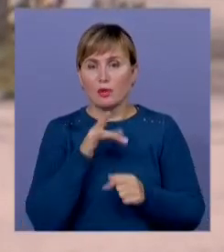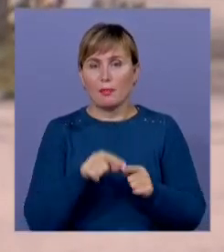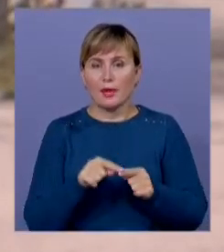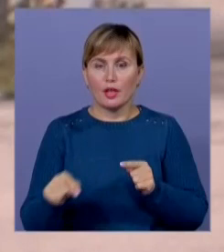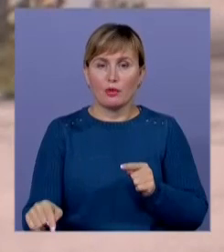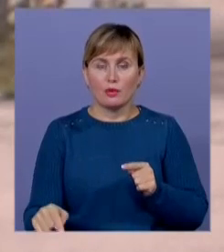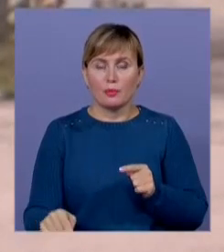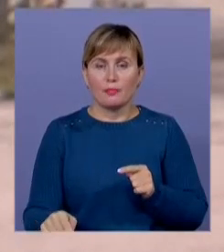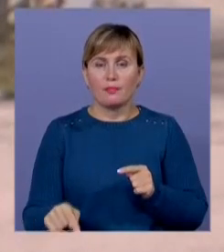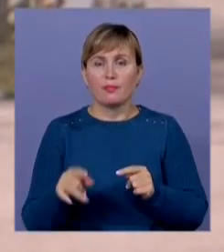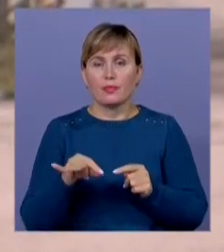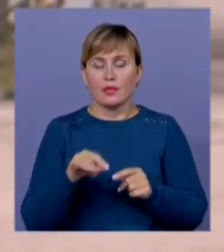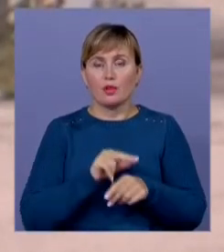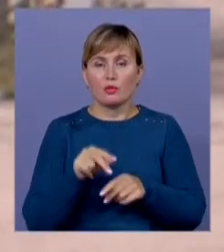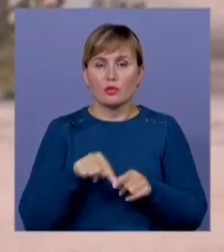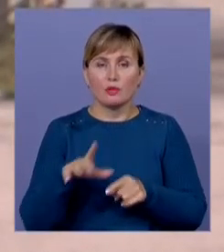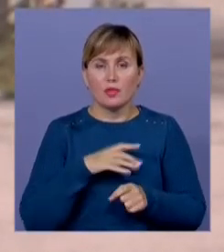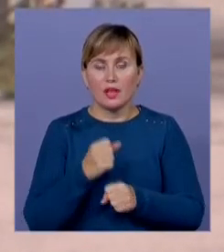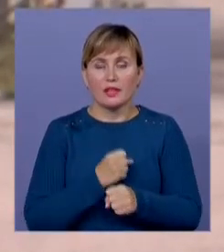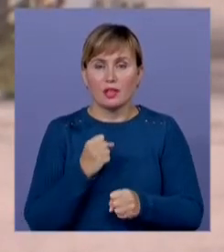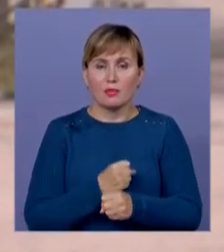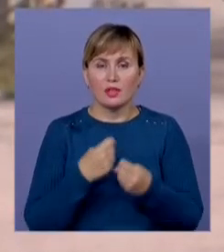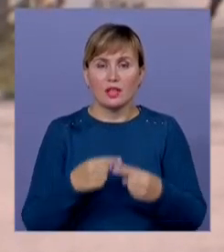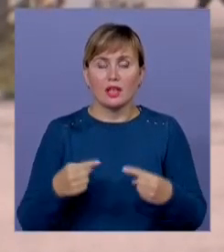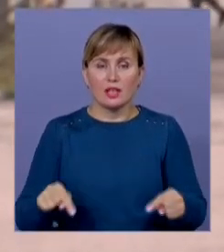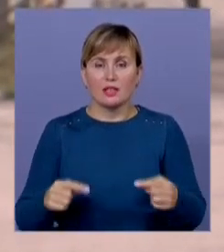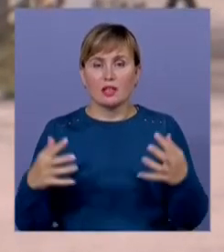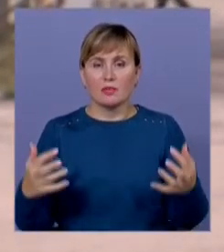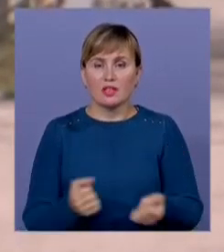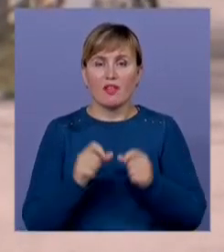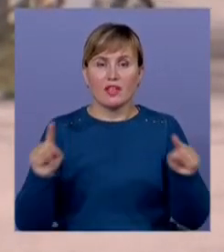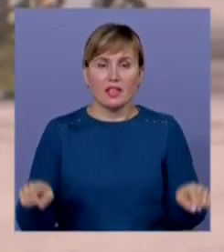В ходе учения были отработаны элементы аварийно-спасательных восстановительных работ –